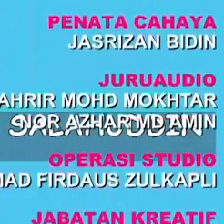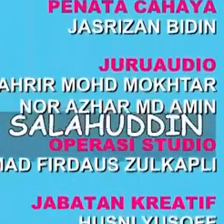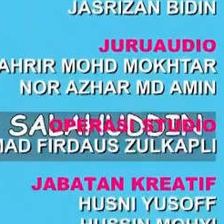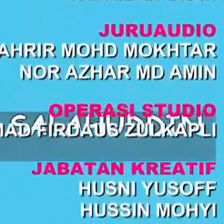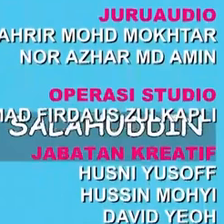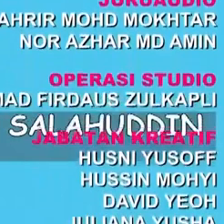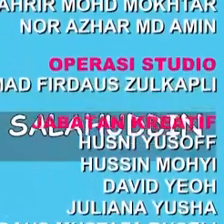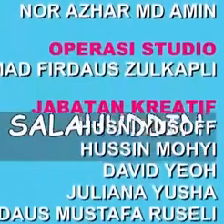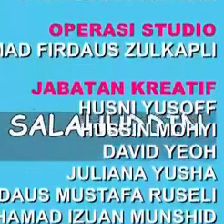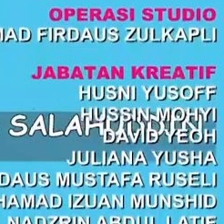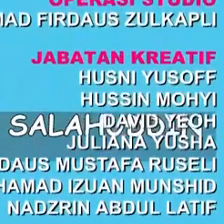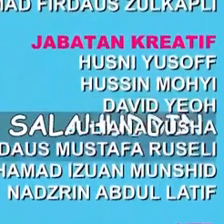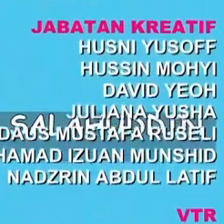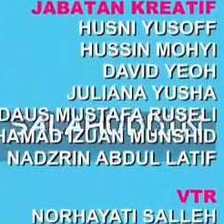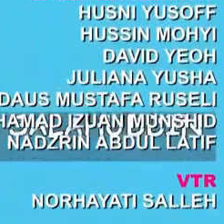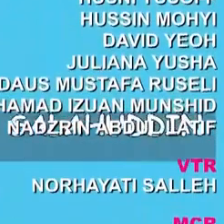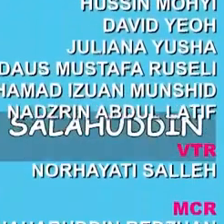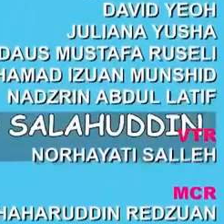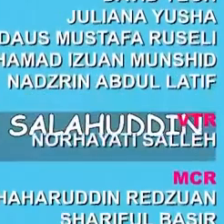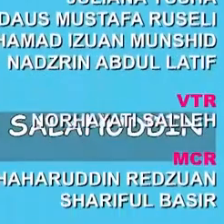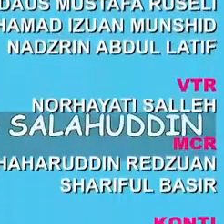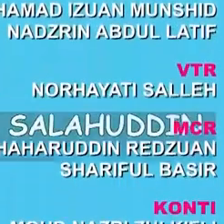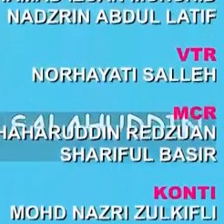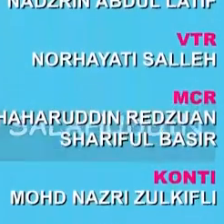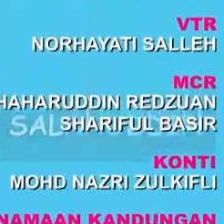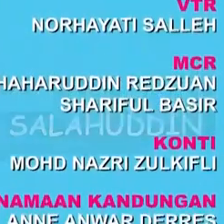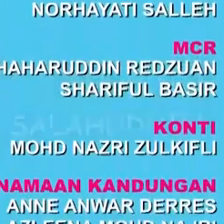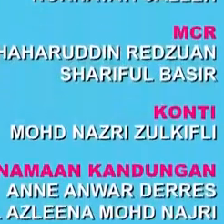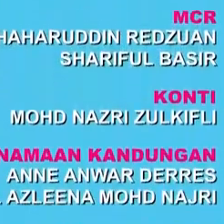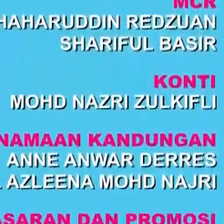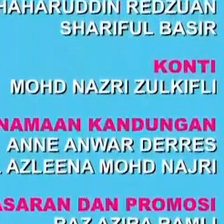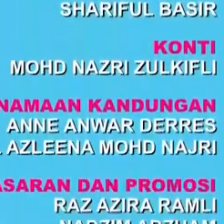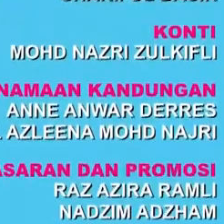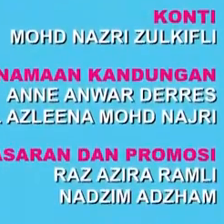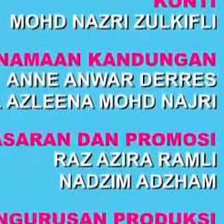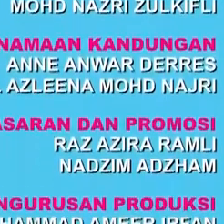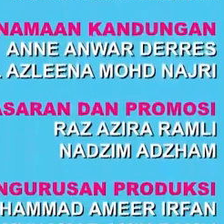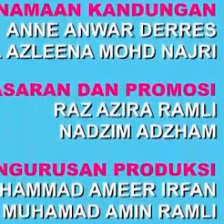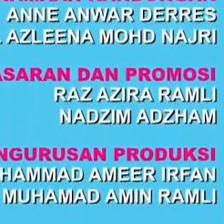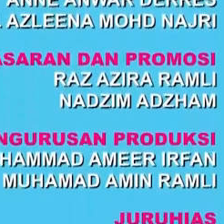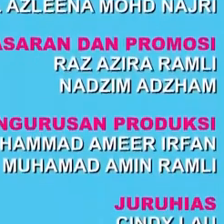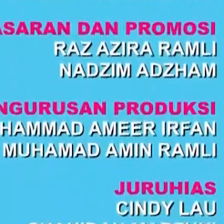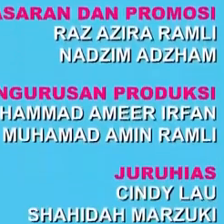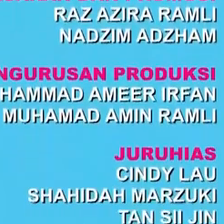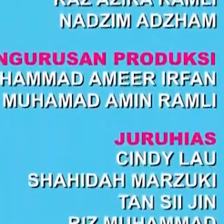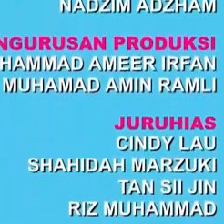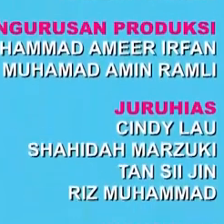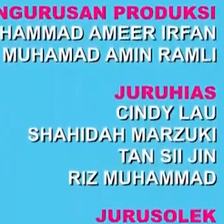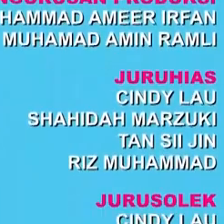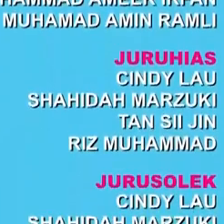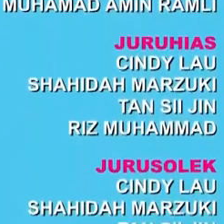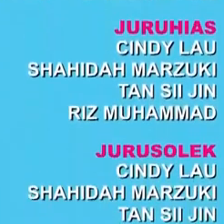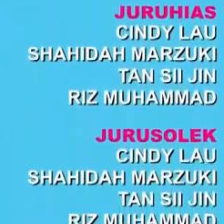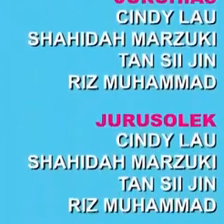Letak kat telinga. Letak. Okey. Telinga rabbit. Nak apa? Letak lagi sikit ni dekat telinga rabbit.